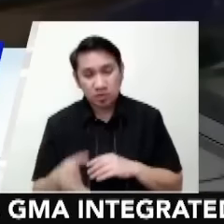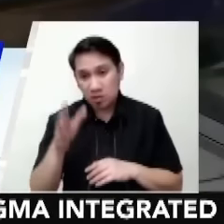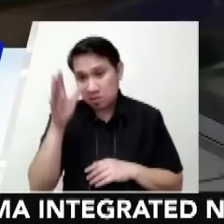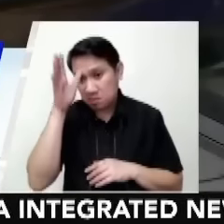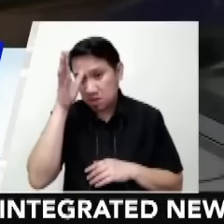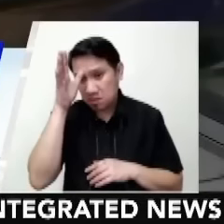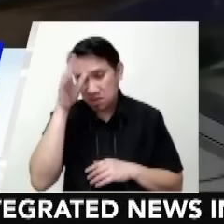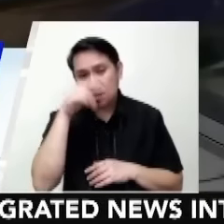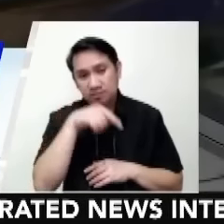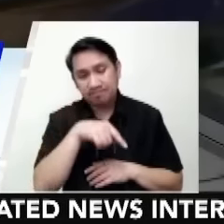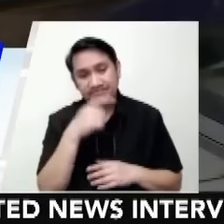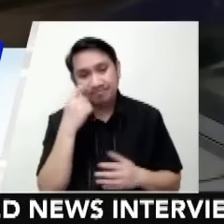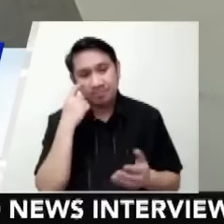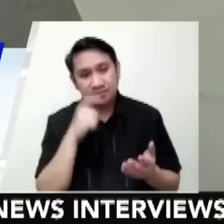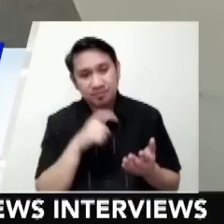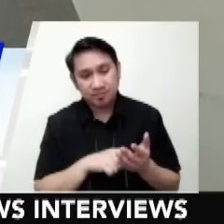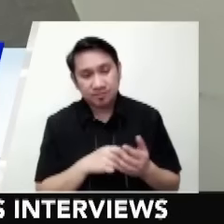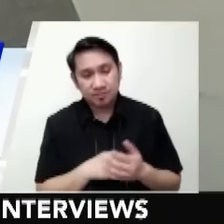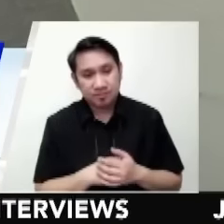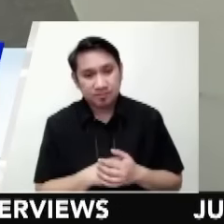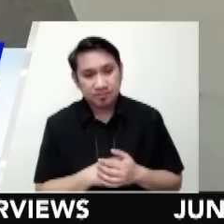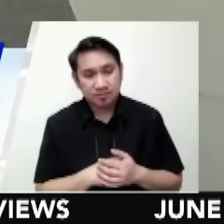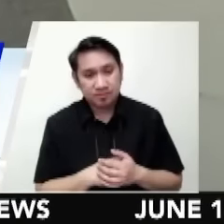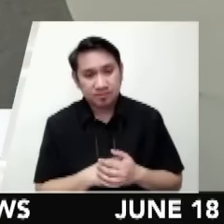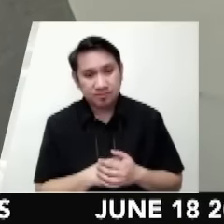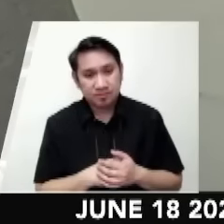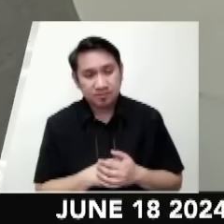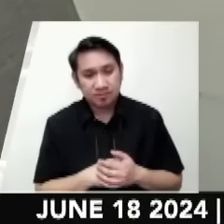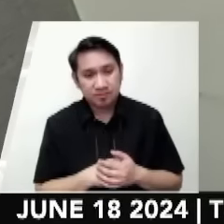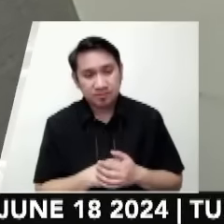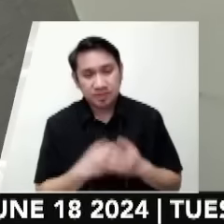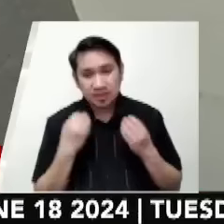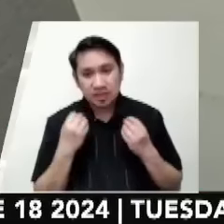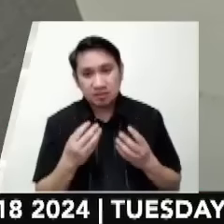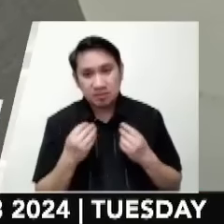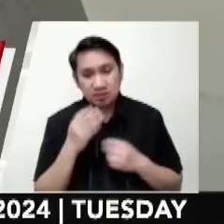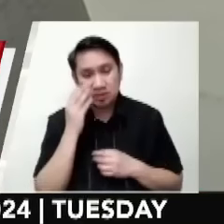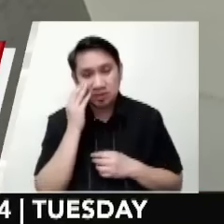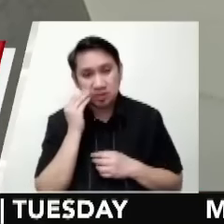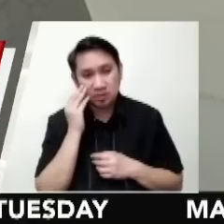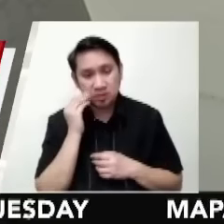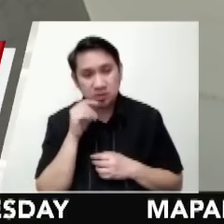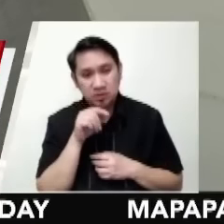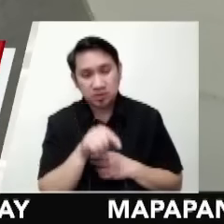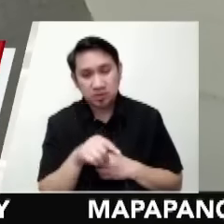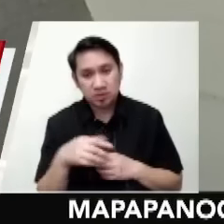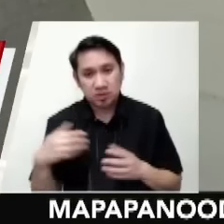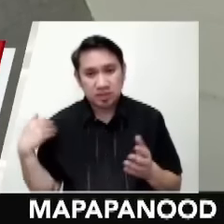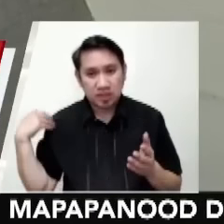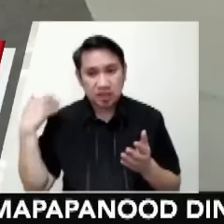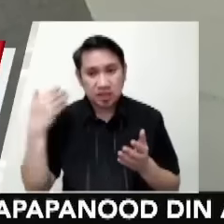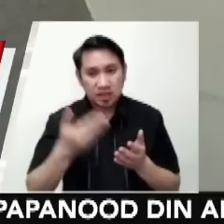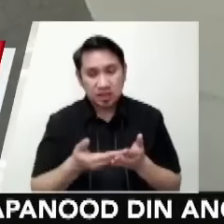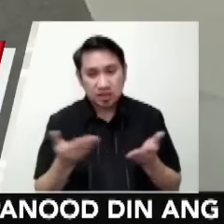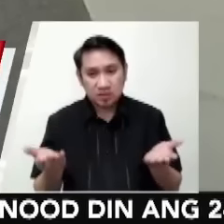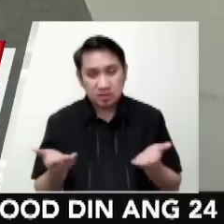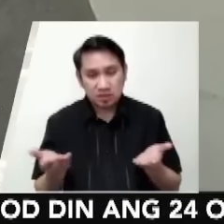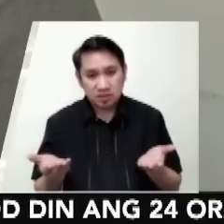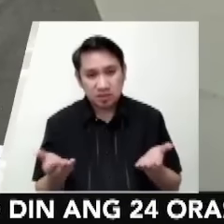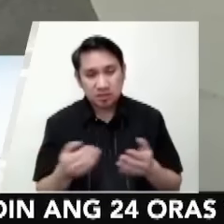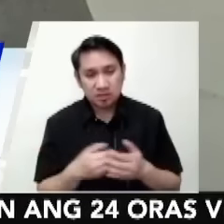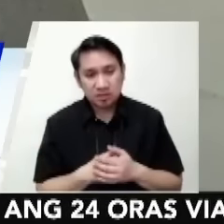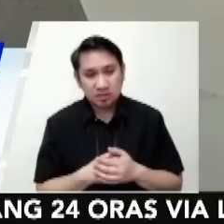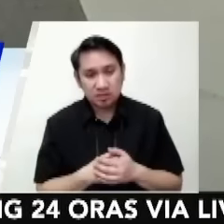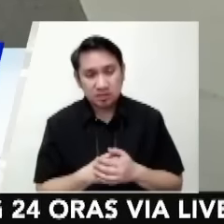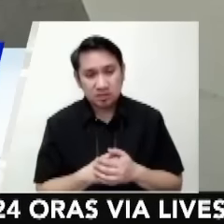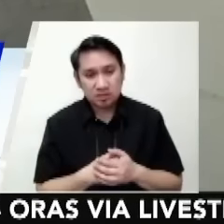Jacob. Ang laki pala ng pinagdaanan mo, no? Miruin mo, inabot ka dito sa Marilao. Iniisip ko kung gano'n siya